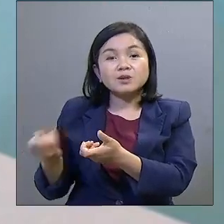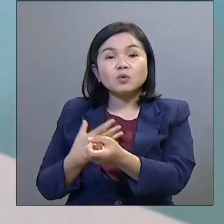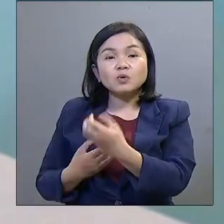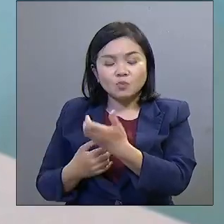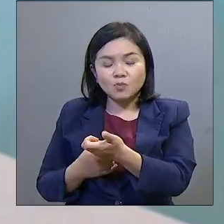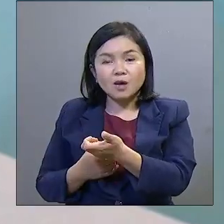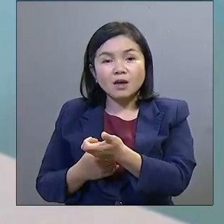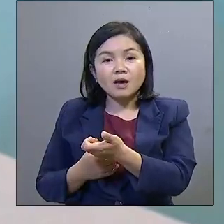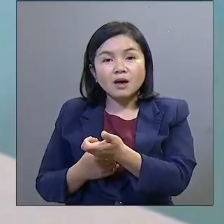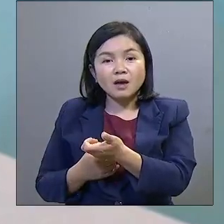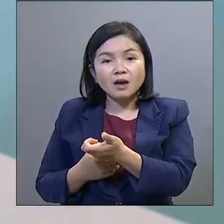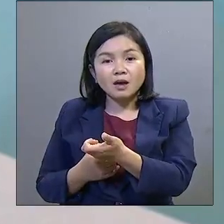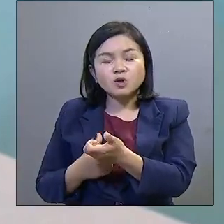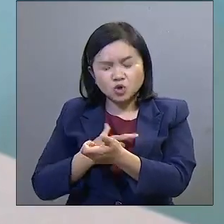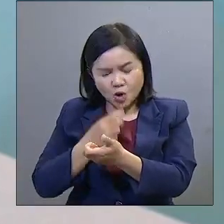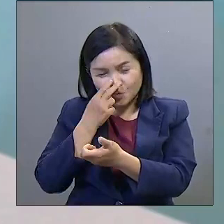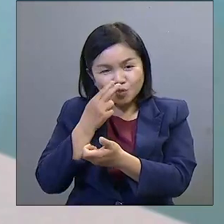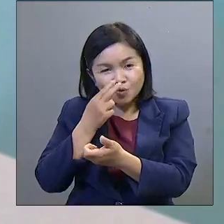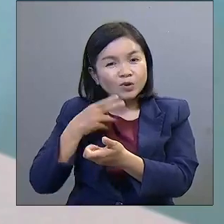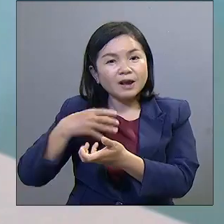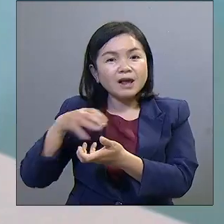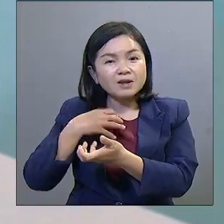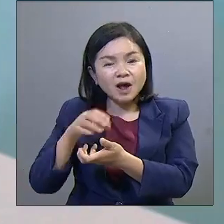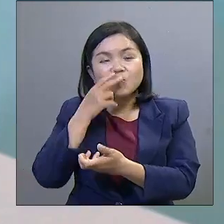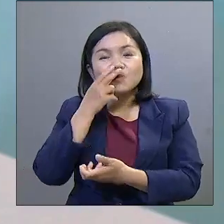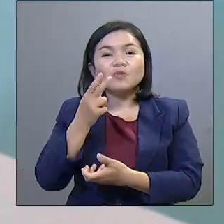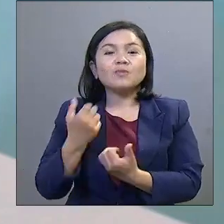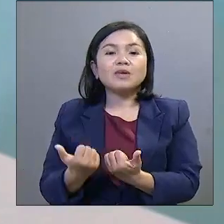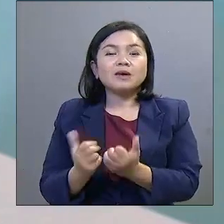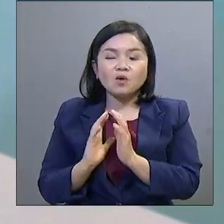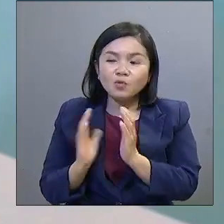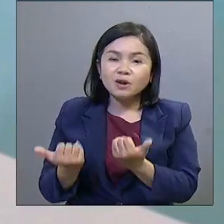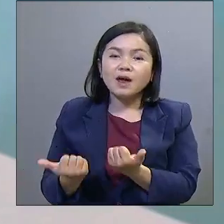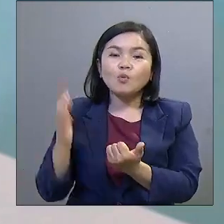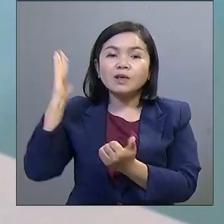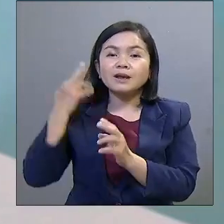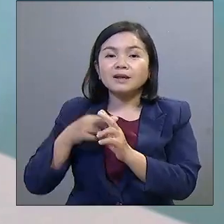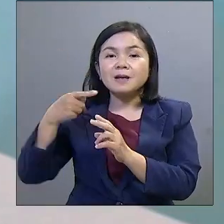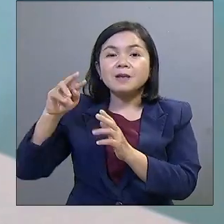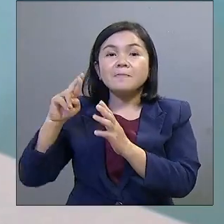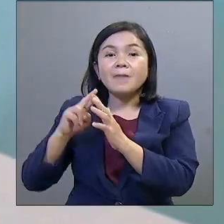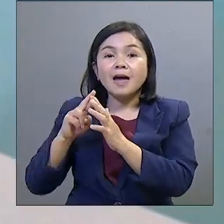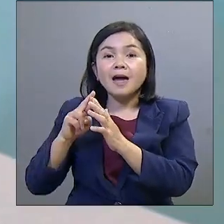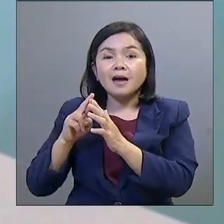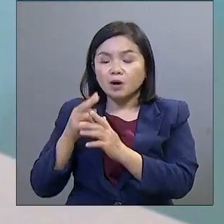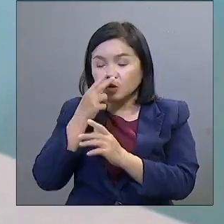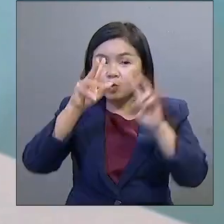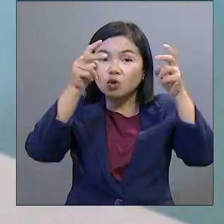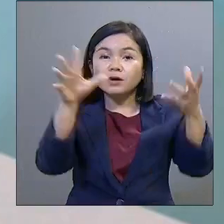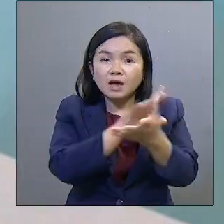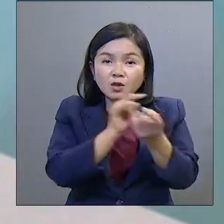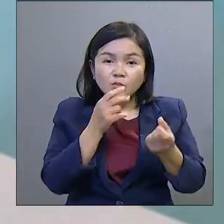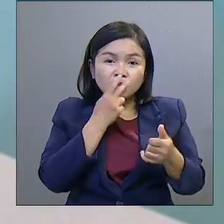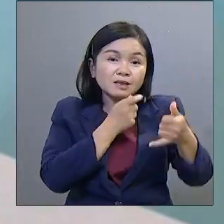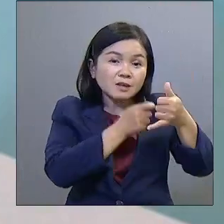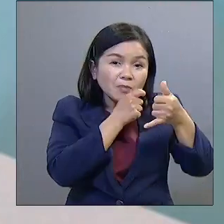สุขบางชอบดูรายการวันใหม่วาไรตี้มากค่ะ ขอบพระคุณ นะคะนี่คุณประเสริฐศักดิ์นะคะที่ดูในช่วงประเด็นสังคมที่จะพูดสัมภาษณ์